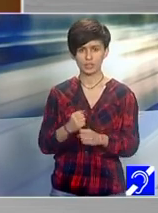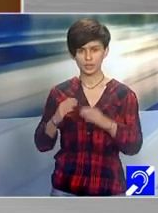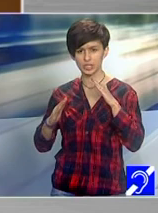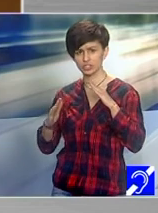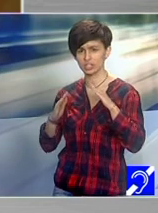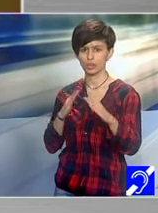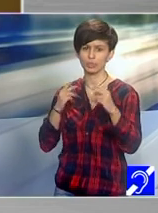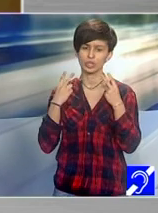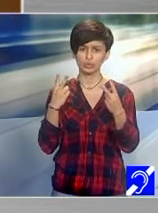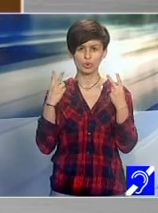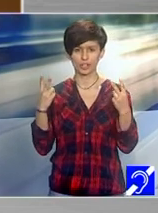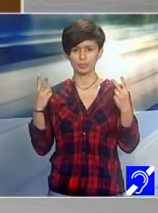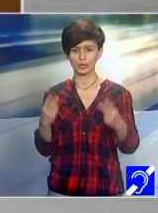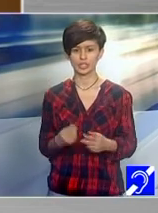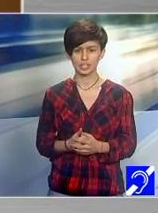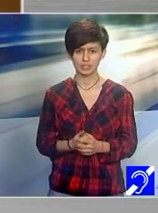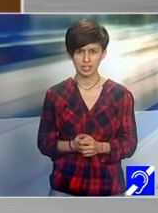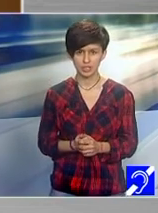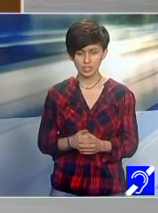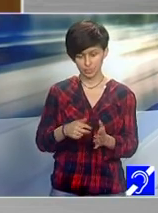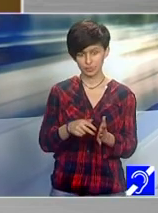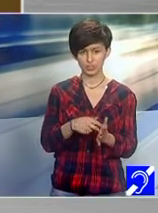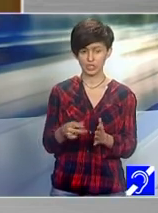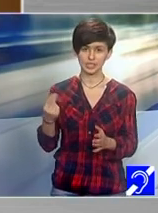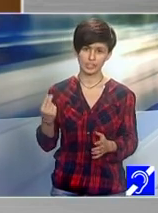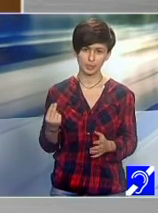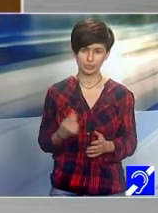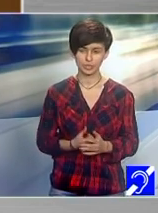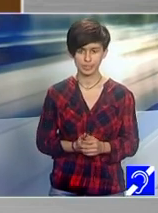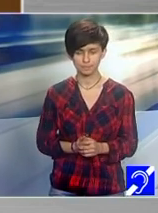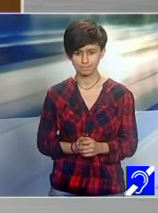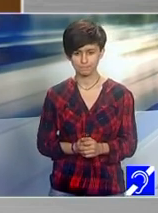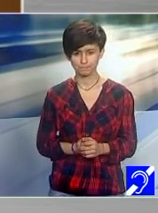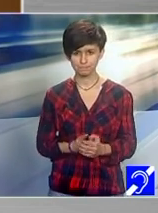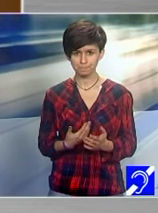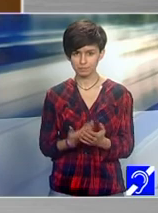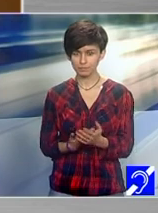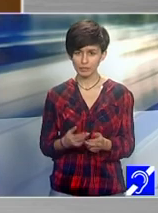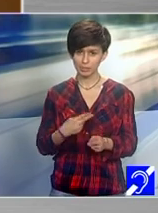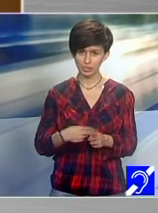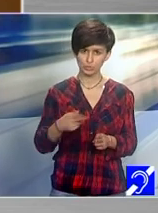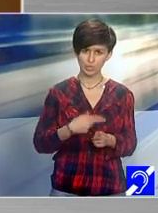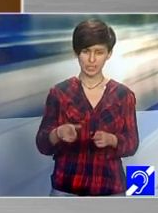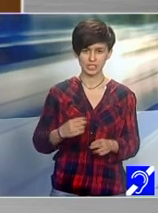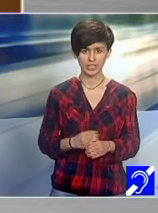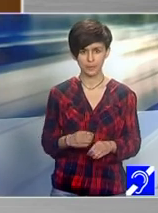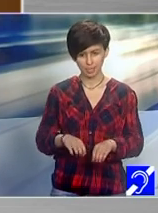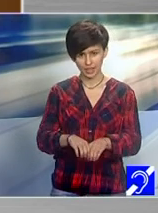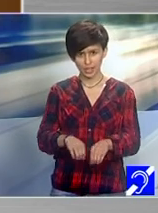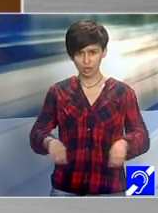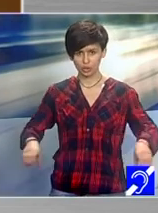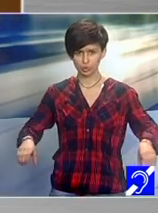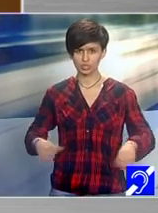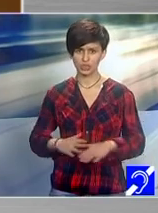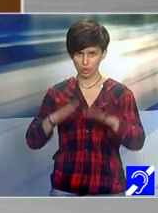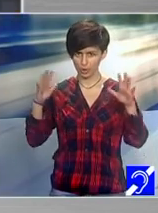foarte, foarte bună și cu funcționalitate destinat curățirii conductelor de mari dimensiuni. Să ne imaginăm cum